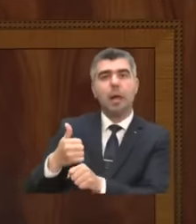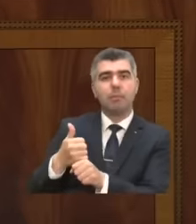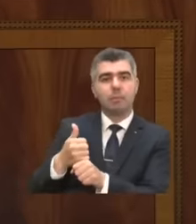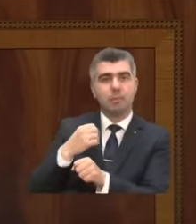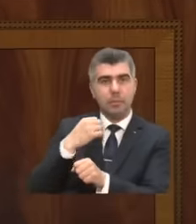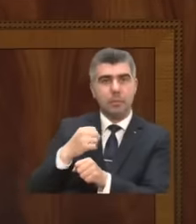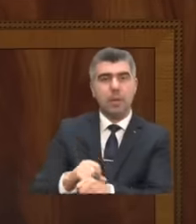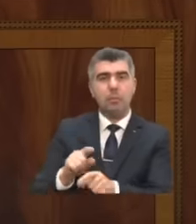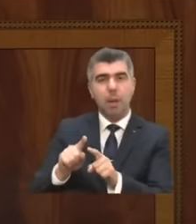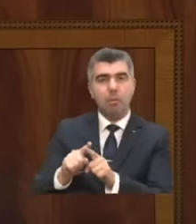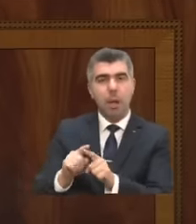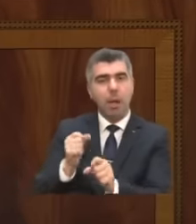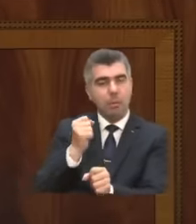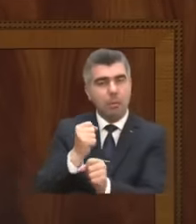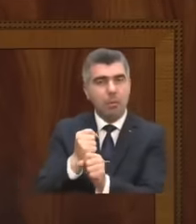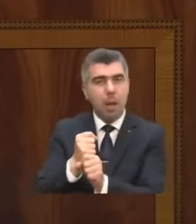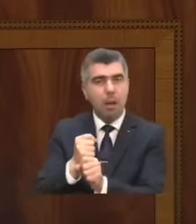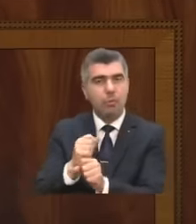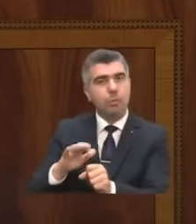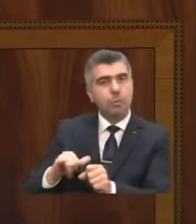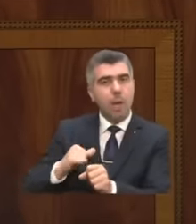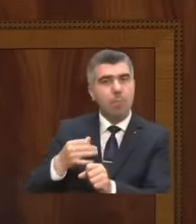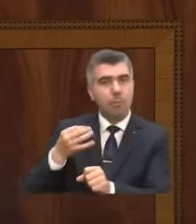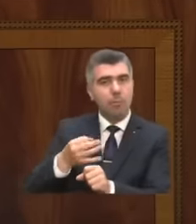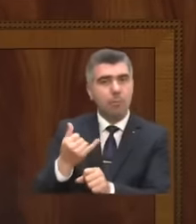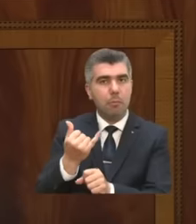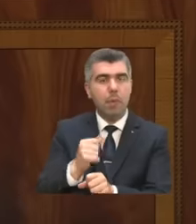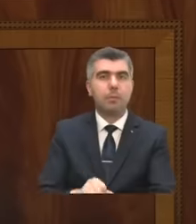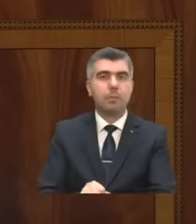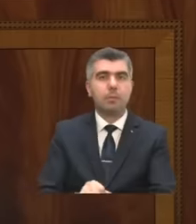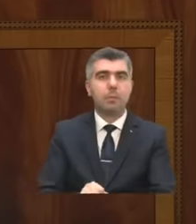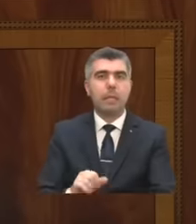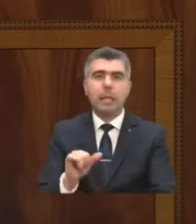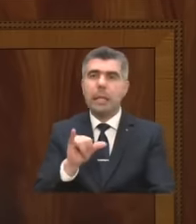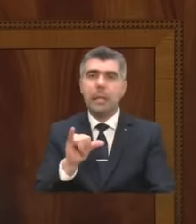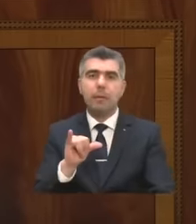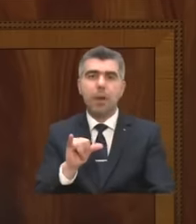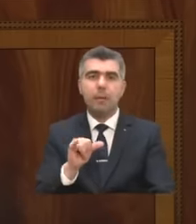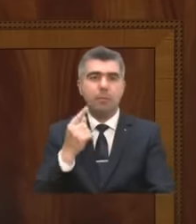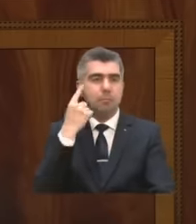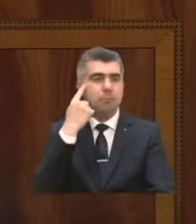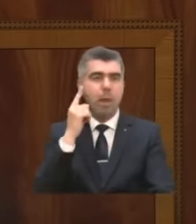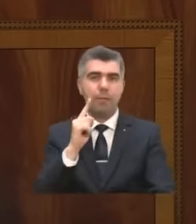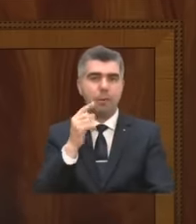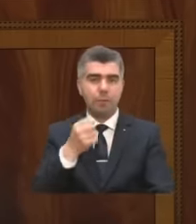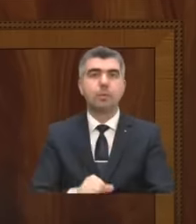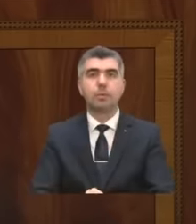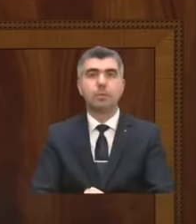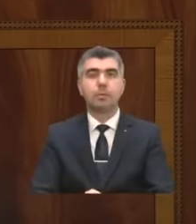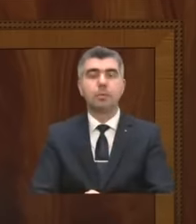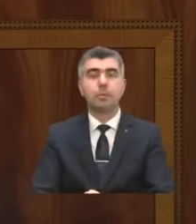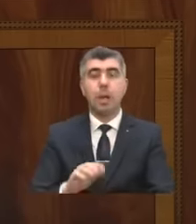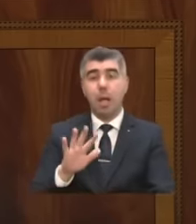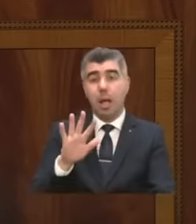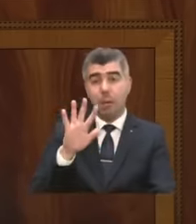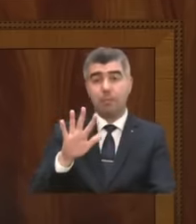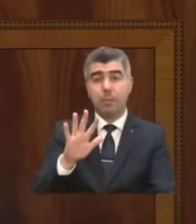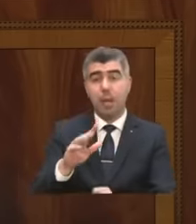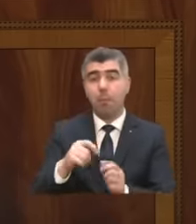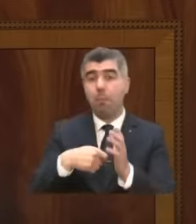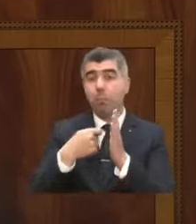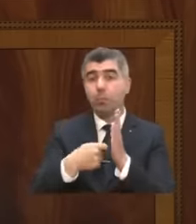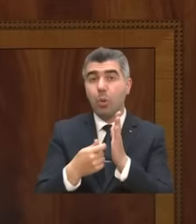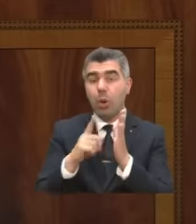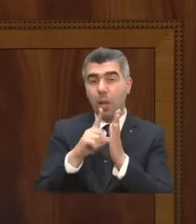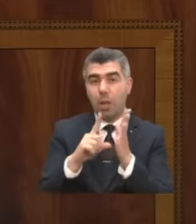شعار الكفاءة والتميز. كيفاش غادي نديروا معكم؟ كيفاش غادي نفهموا هذا التناقض ديالكم؟ لاختيار خمسة معطلين وخمسة مشاريع صغرى في